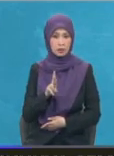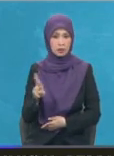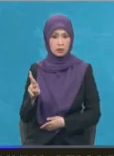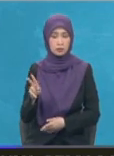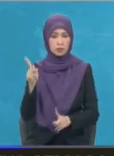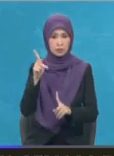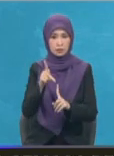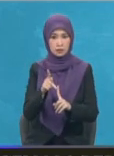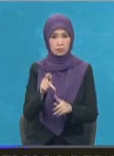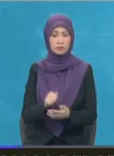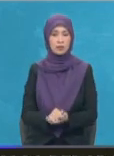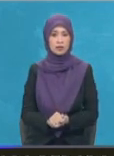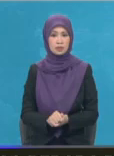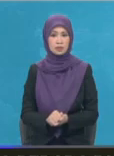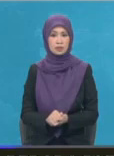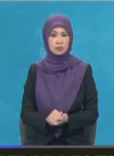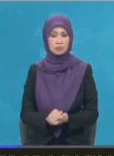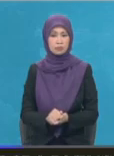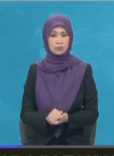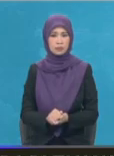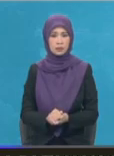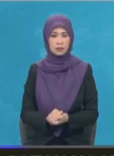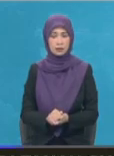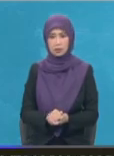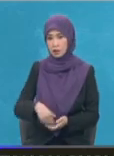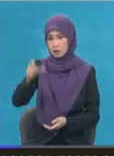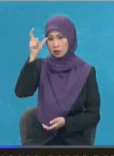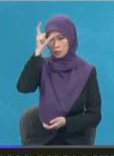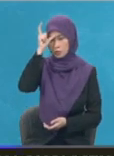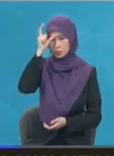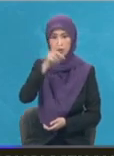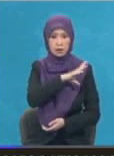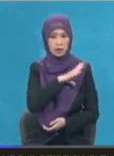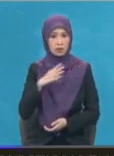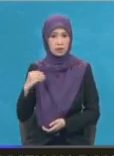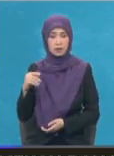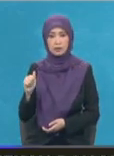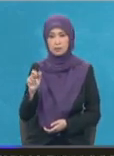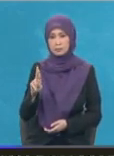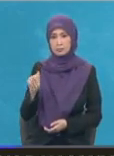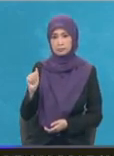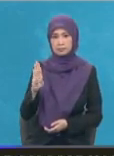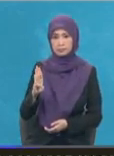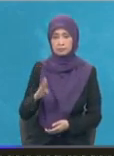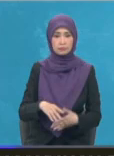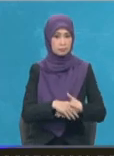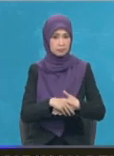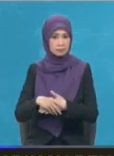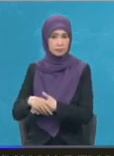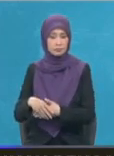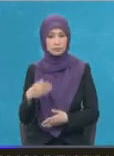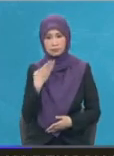kepada tabungan kemanusiaan gempa bumi Republik Arab Syria konvensional pemimpin muda